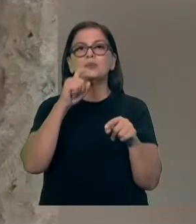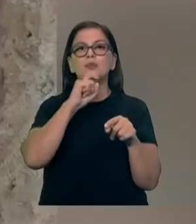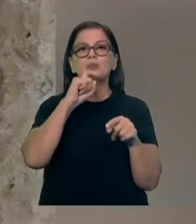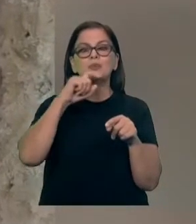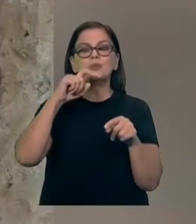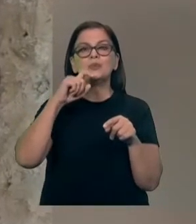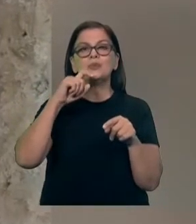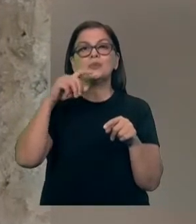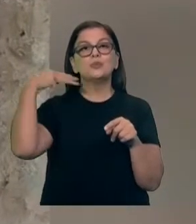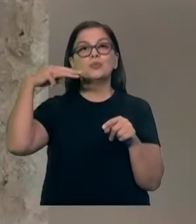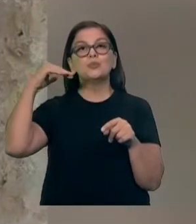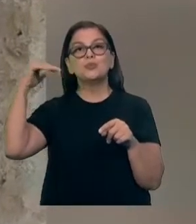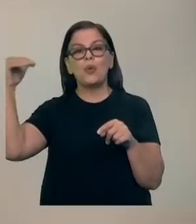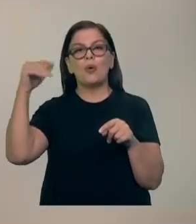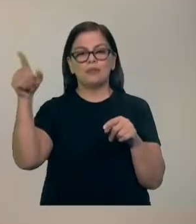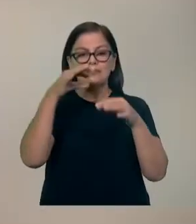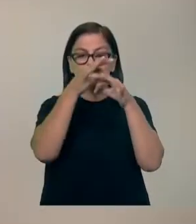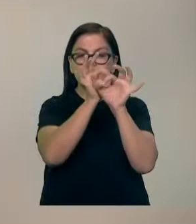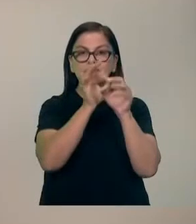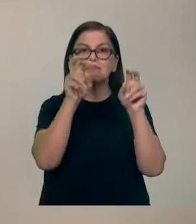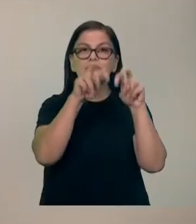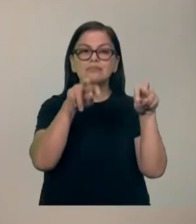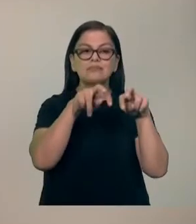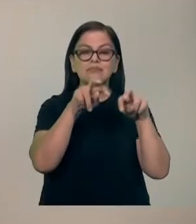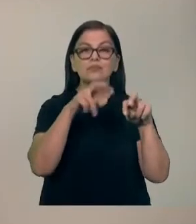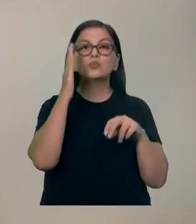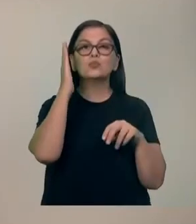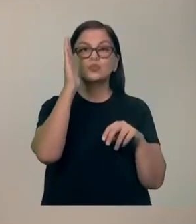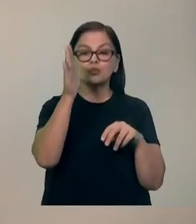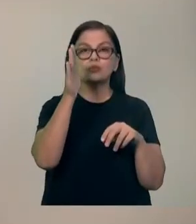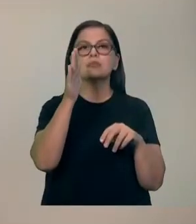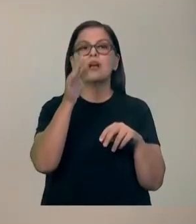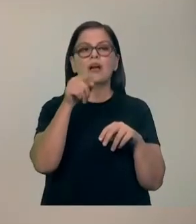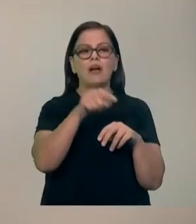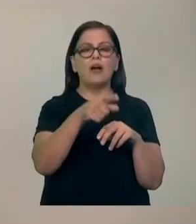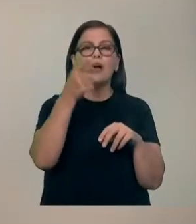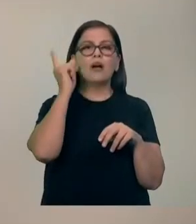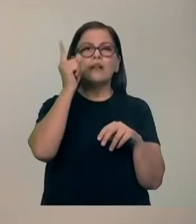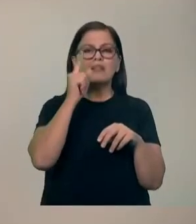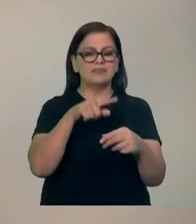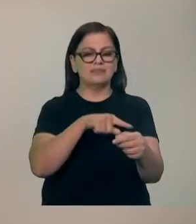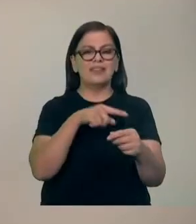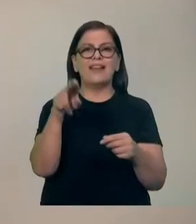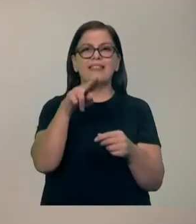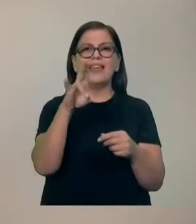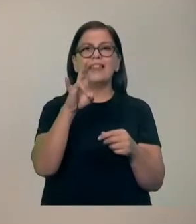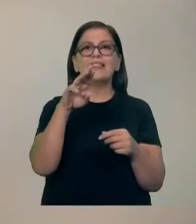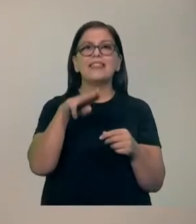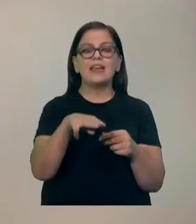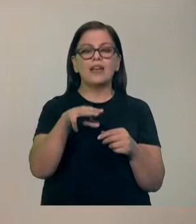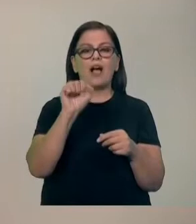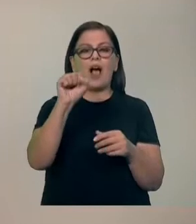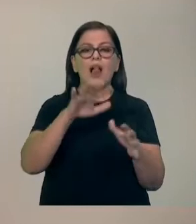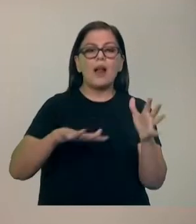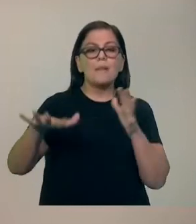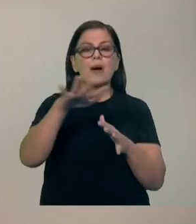antik DNT laboratoriyasında DNT analizləri aparılacaq. DNT çalışmaları ümumilikdə neolit dövründə Qarabağ ərazisində